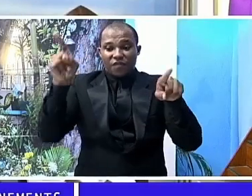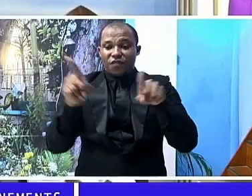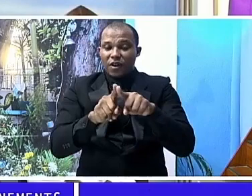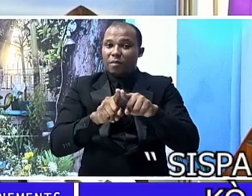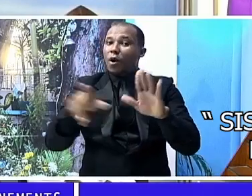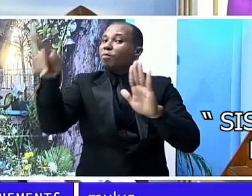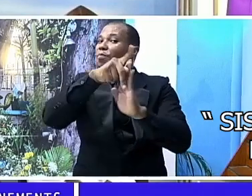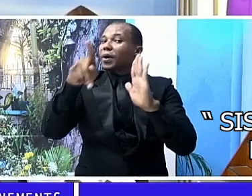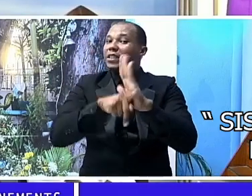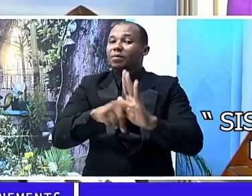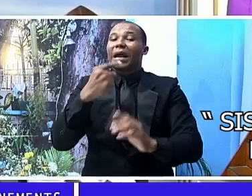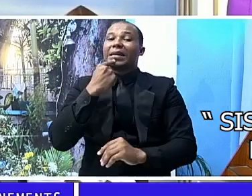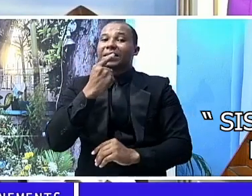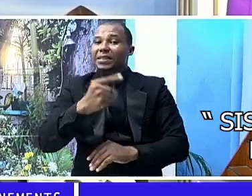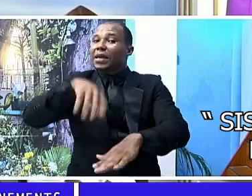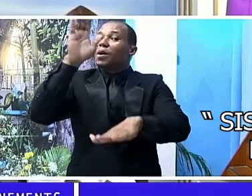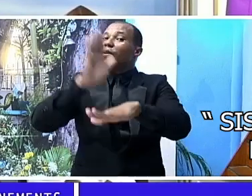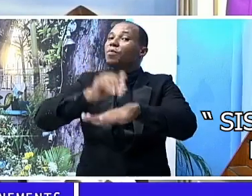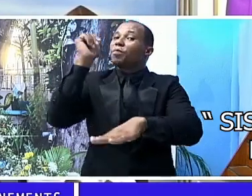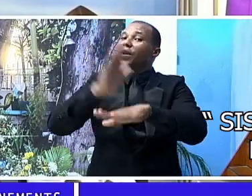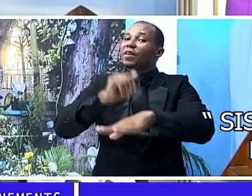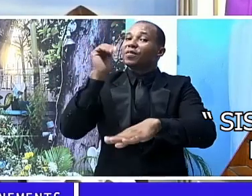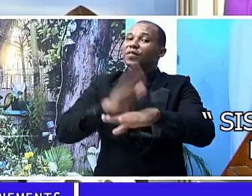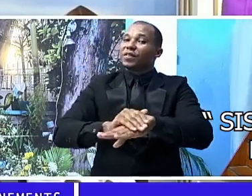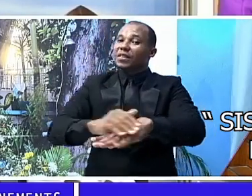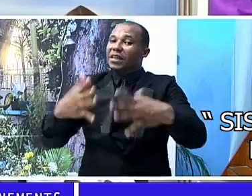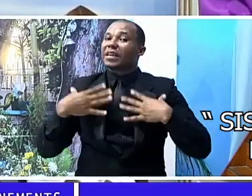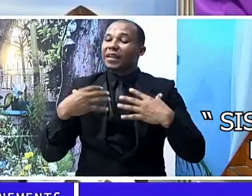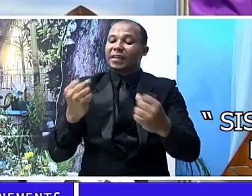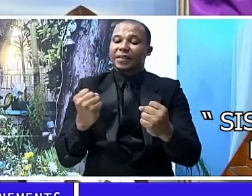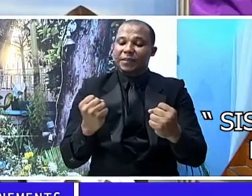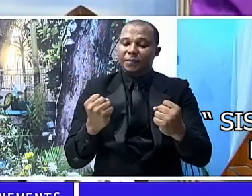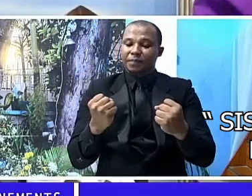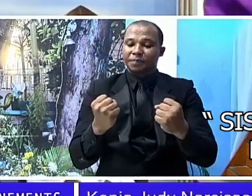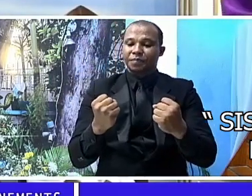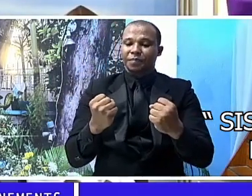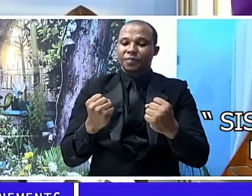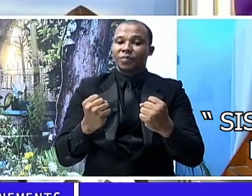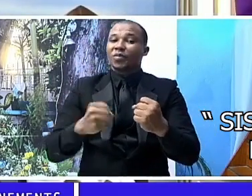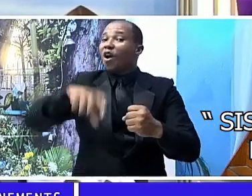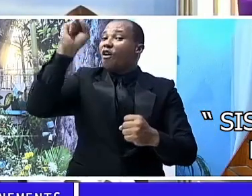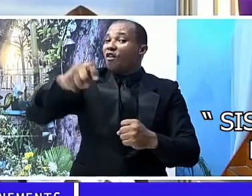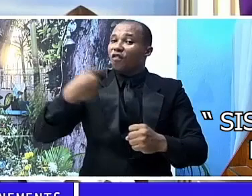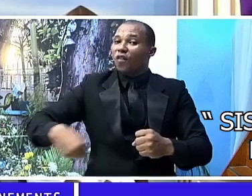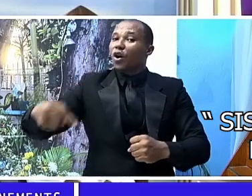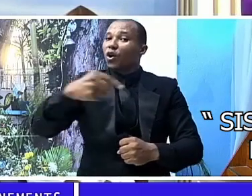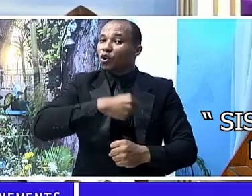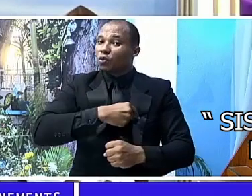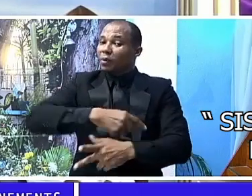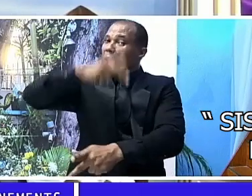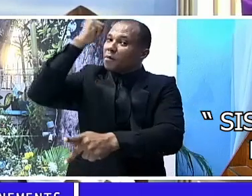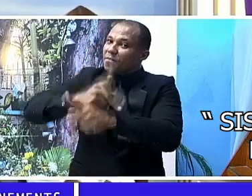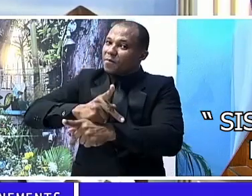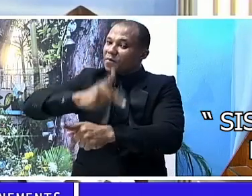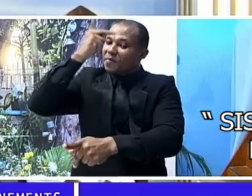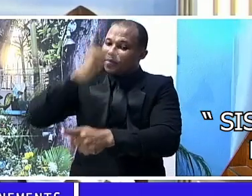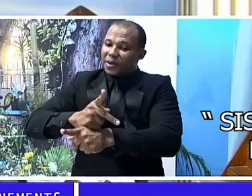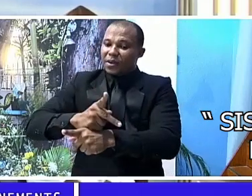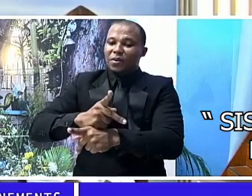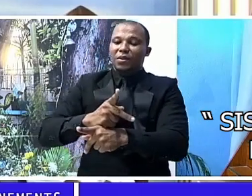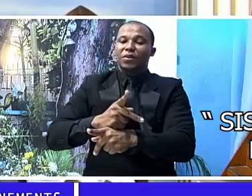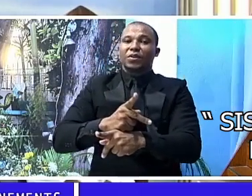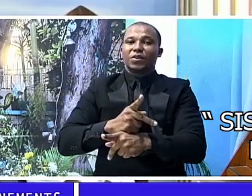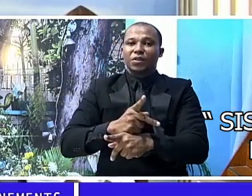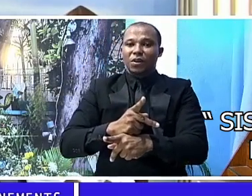Principe là dit prévenir vaut mieux que guérir. Faut prendre pile en pile précaution, non